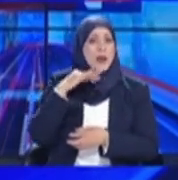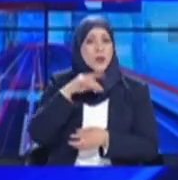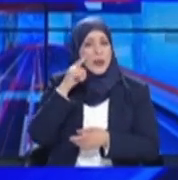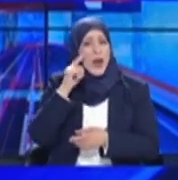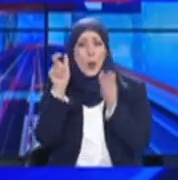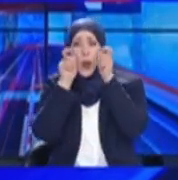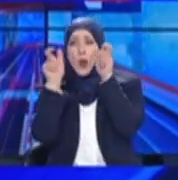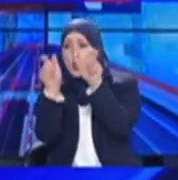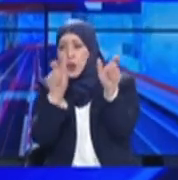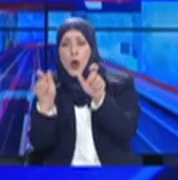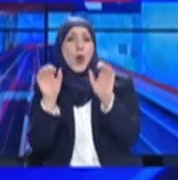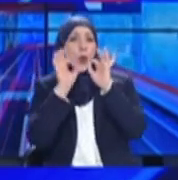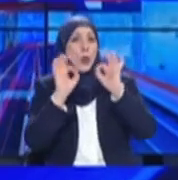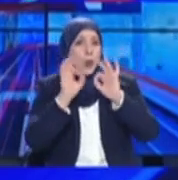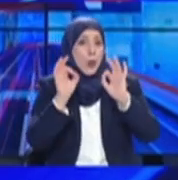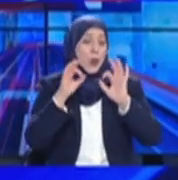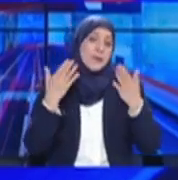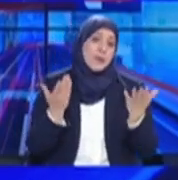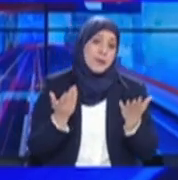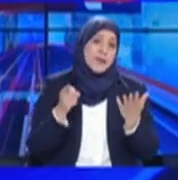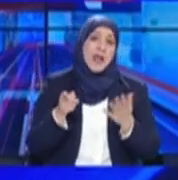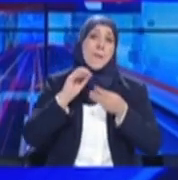الموجود في البلاد انا الحاله